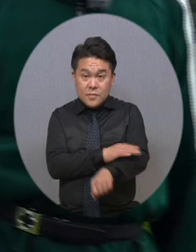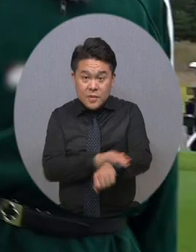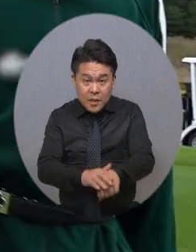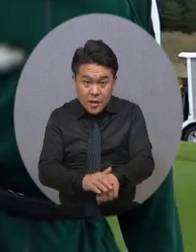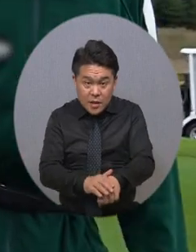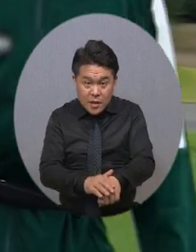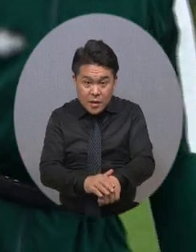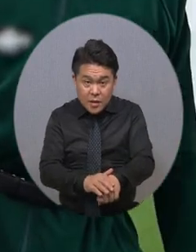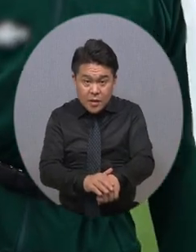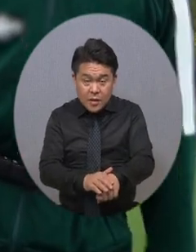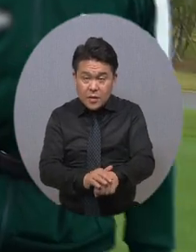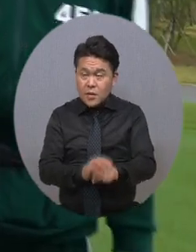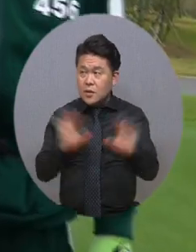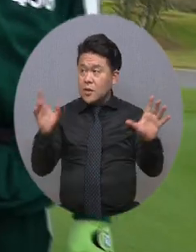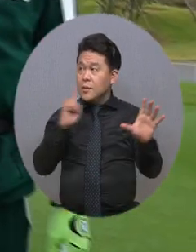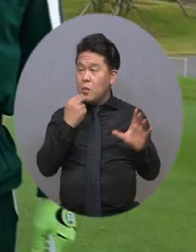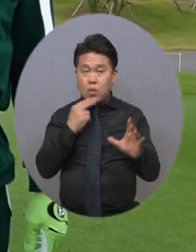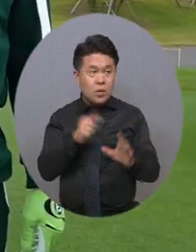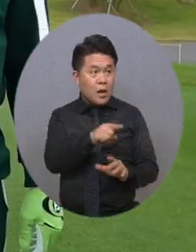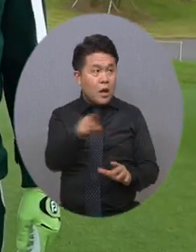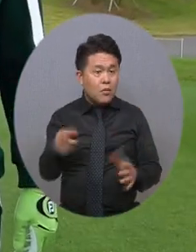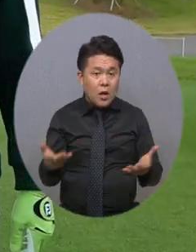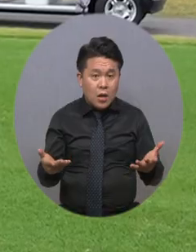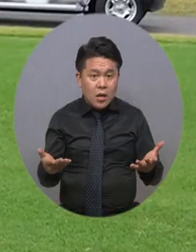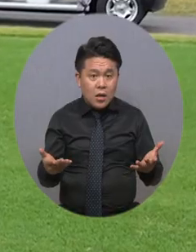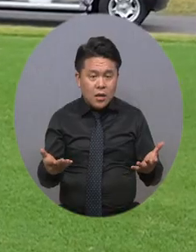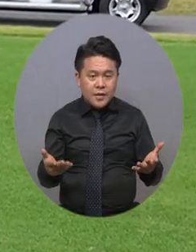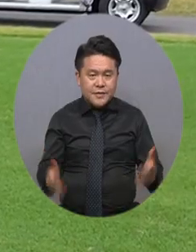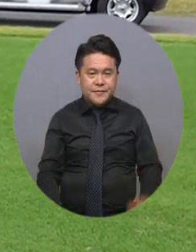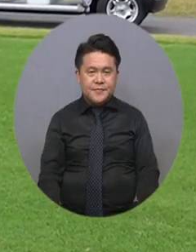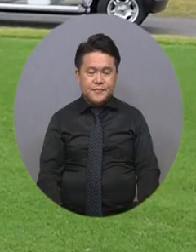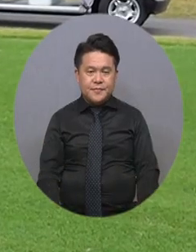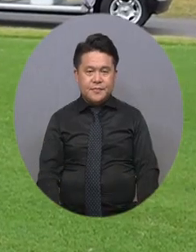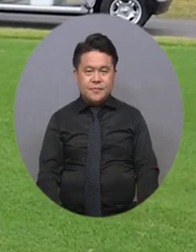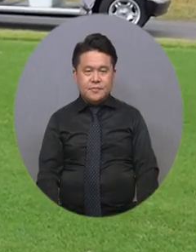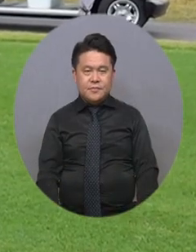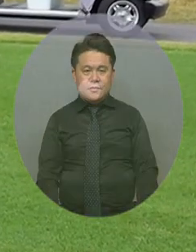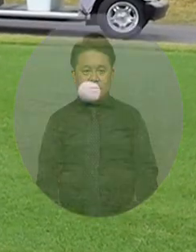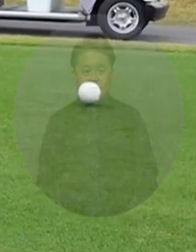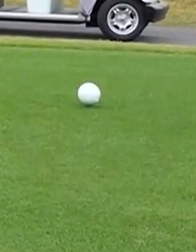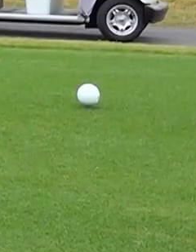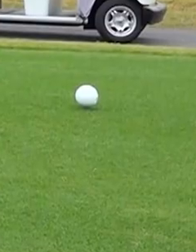예. 아니 이걸 사실 응원은 안 해도 되니까 가운데로 갔어?